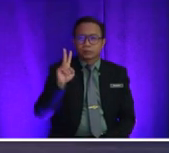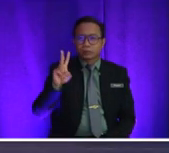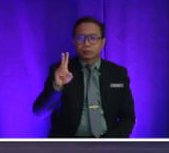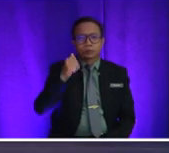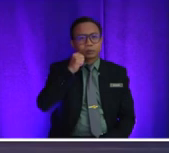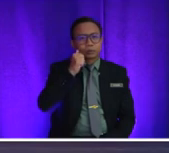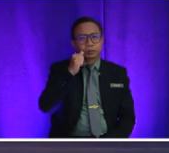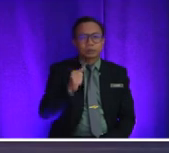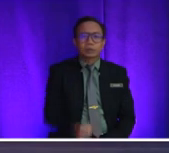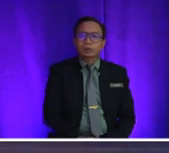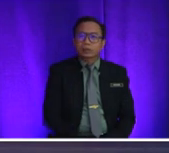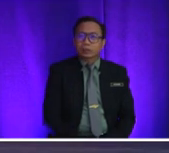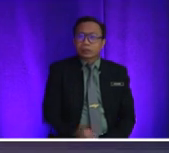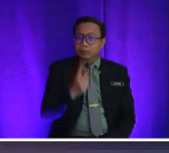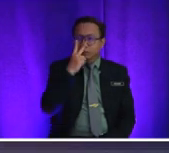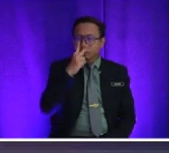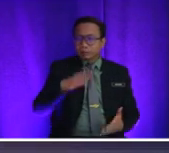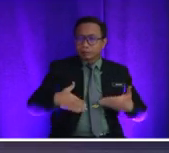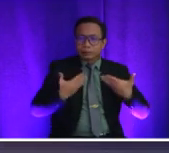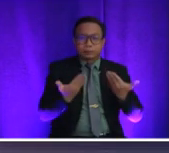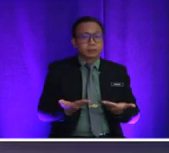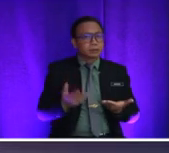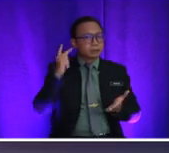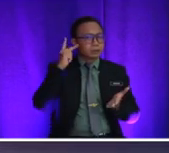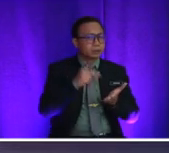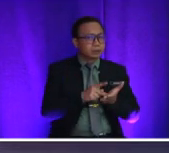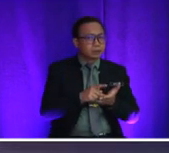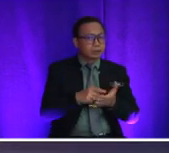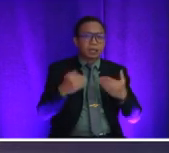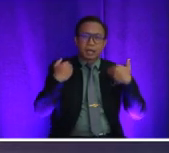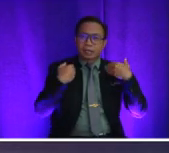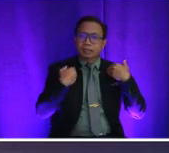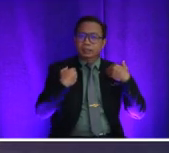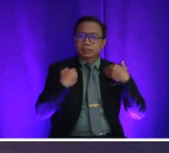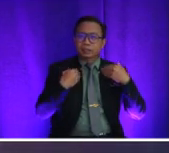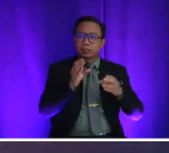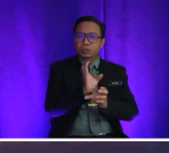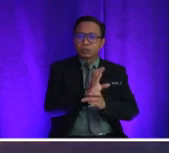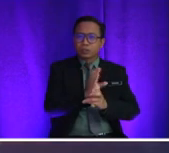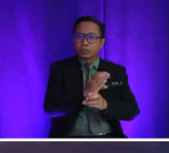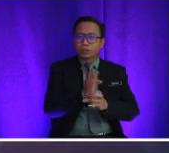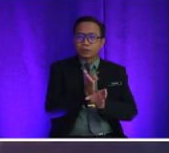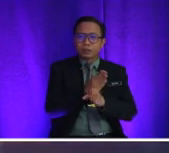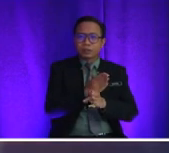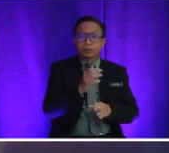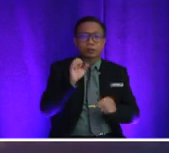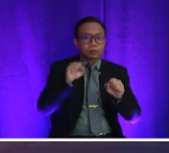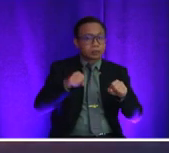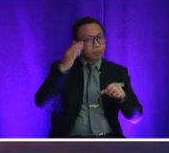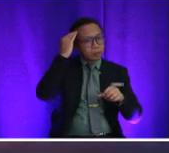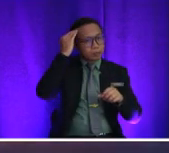betina betina macam mana Tengok dia nak kenal beberapa ciri-ciri yang perlu kita